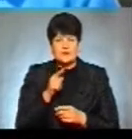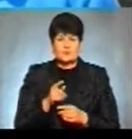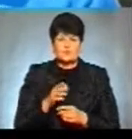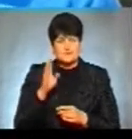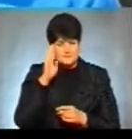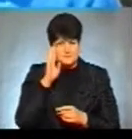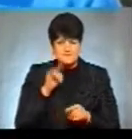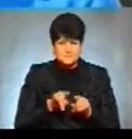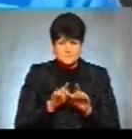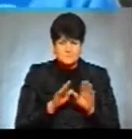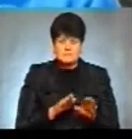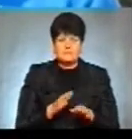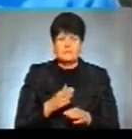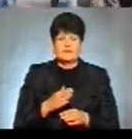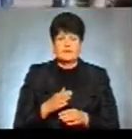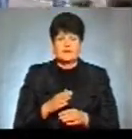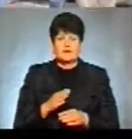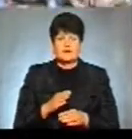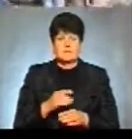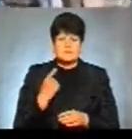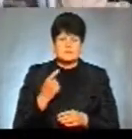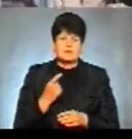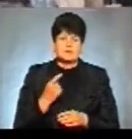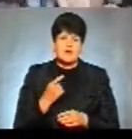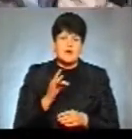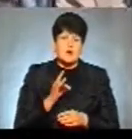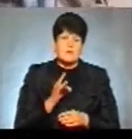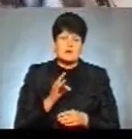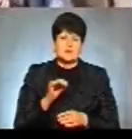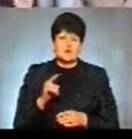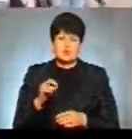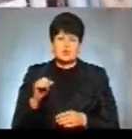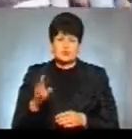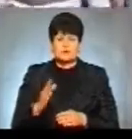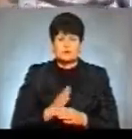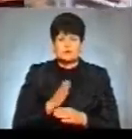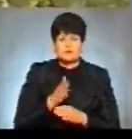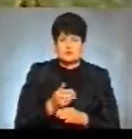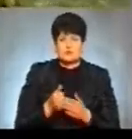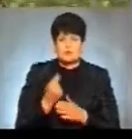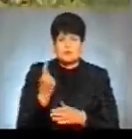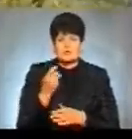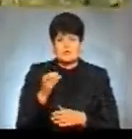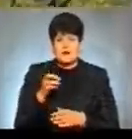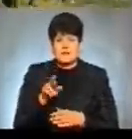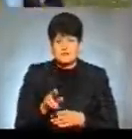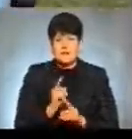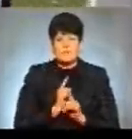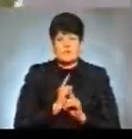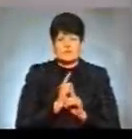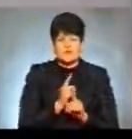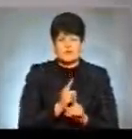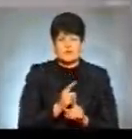статі нашим психологом Іриною. Роман Золотнюк гостюватиме у сім'ї Василиків до 1 травня. Проводжають його